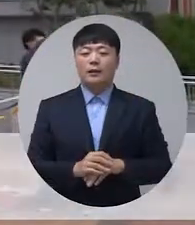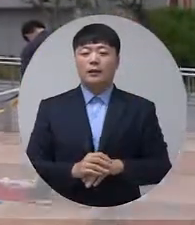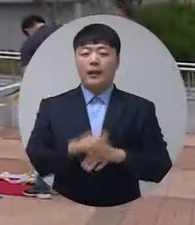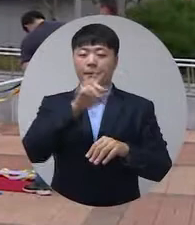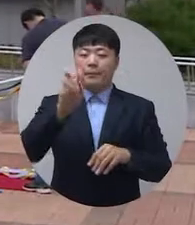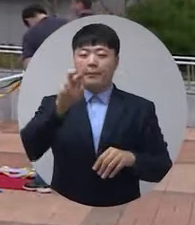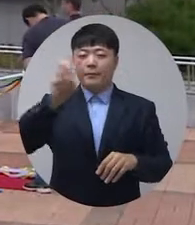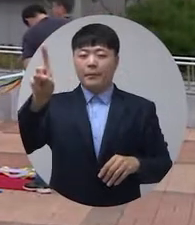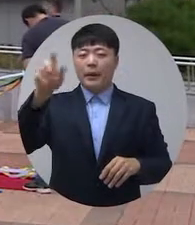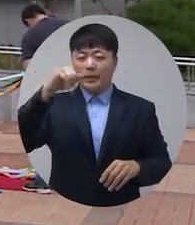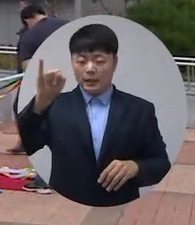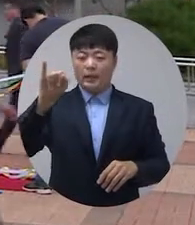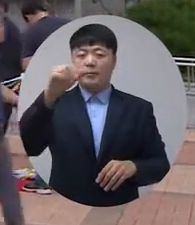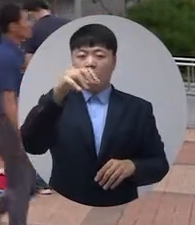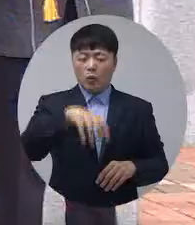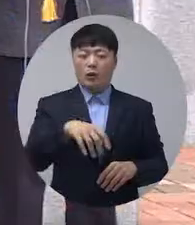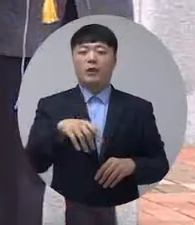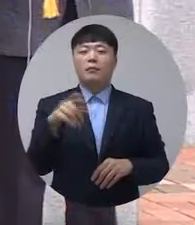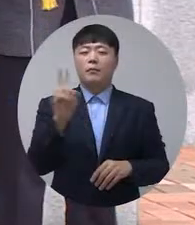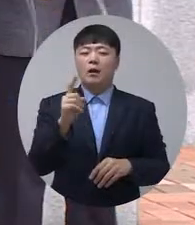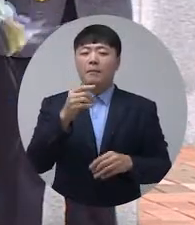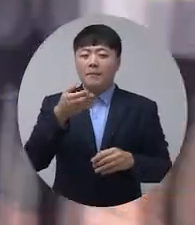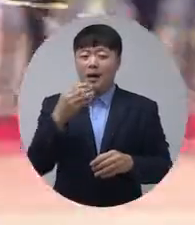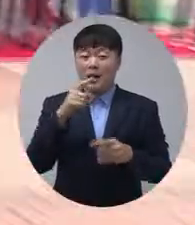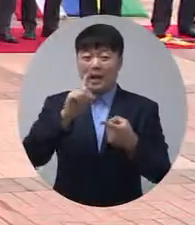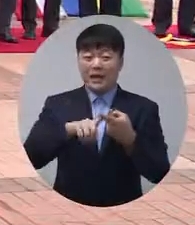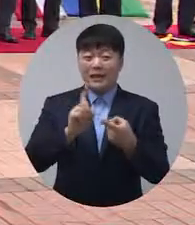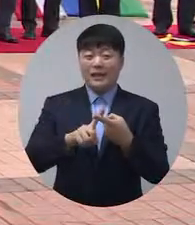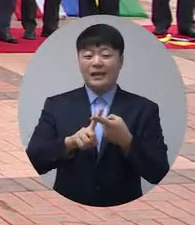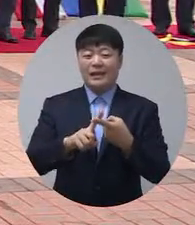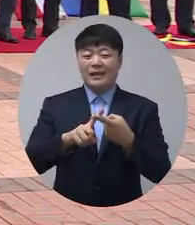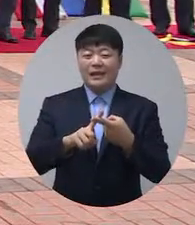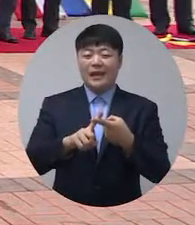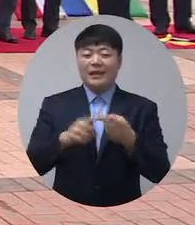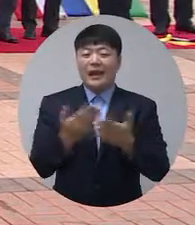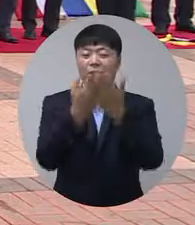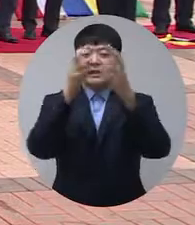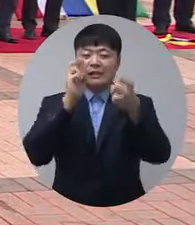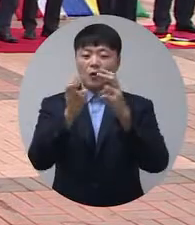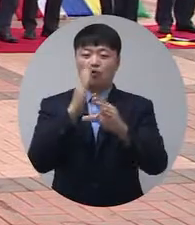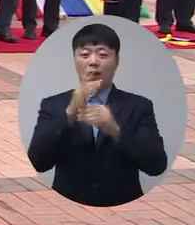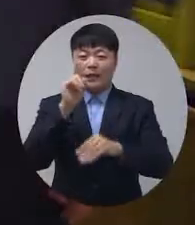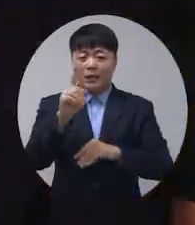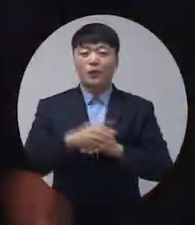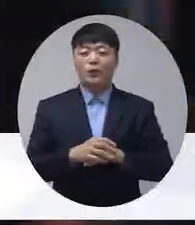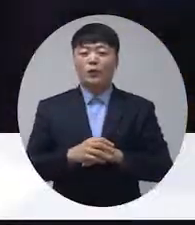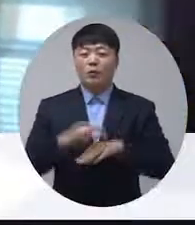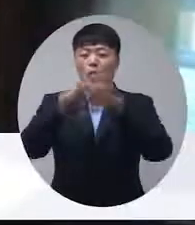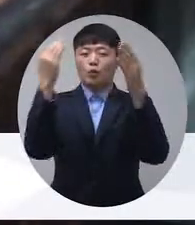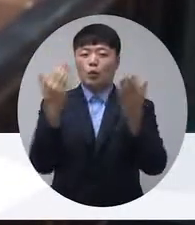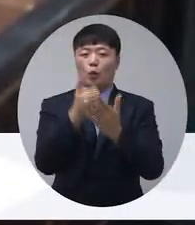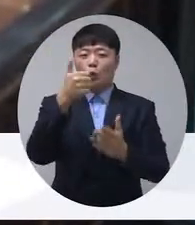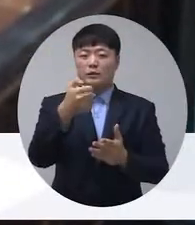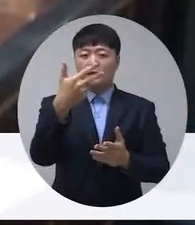반말이 권역 종합 정비 사업은 농림축산식품부 공모사업 인 일반 농산어촌 개발사업 중 하나로 총사업비